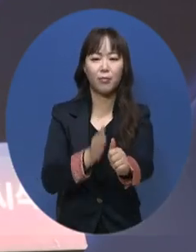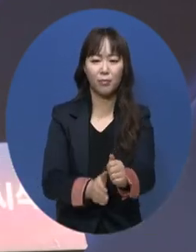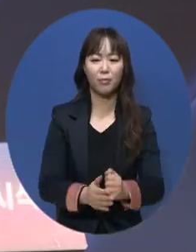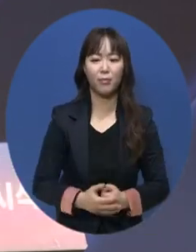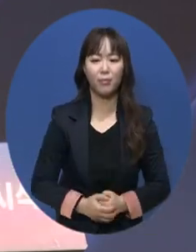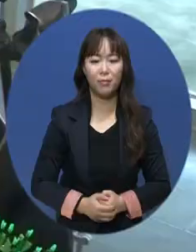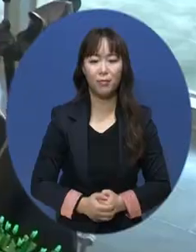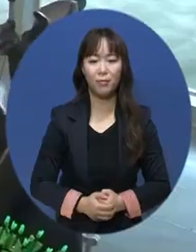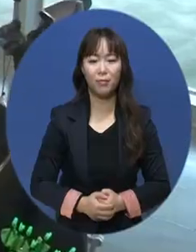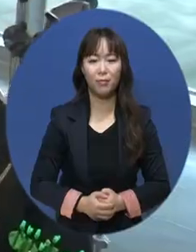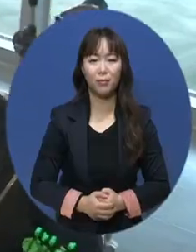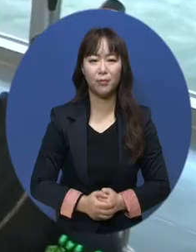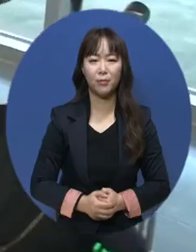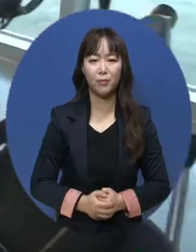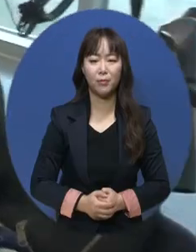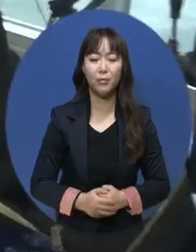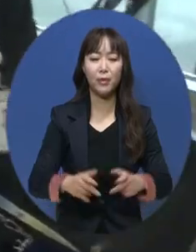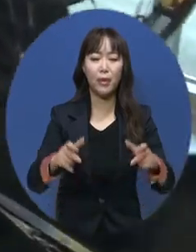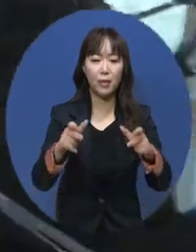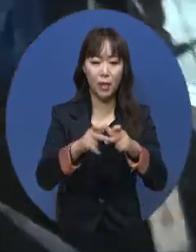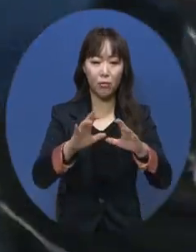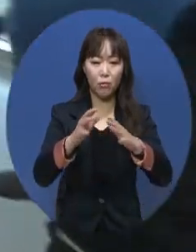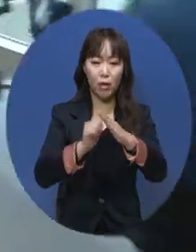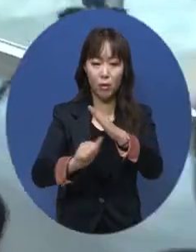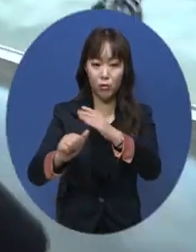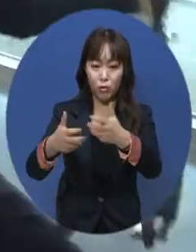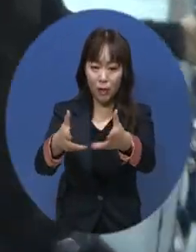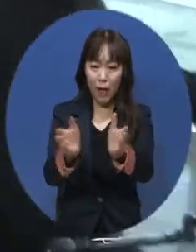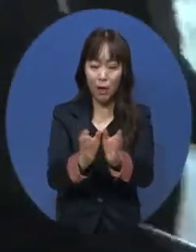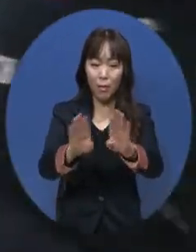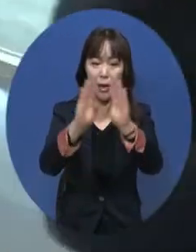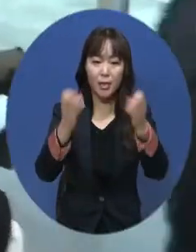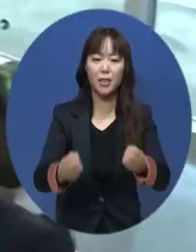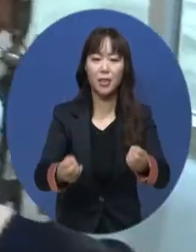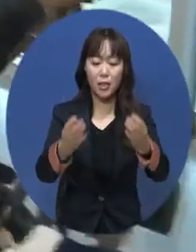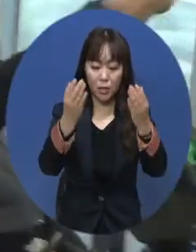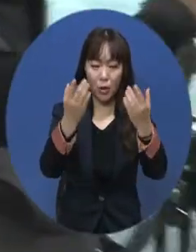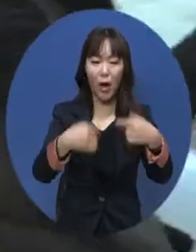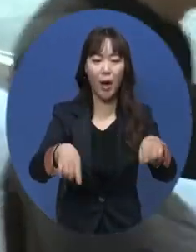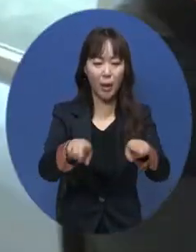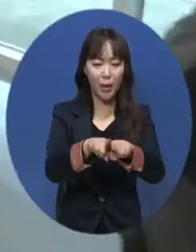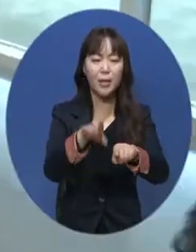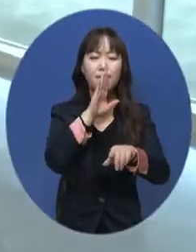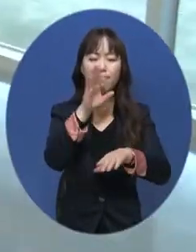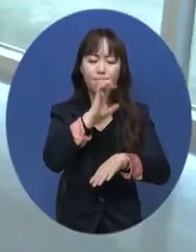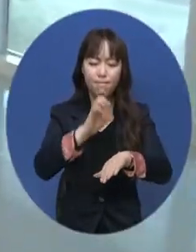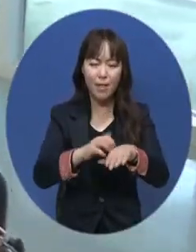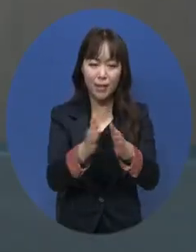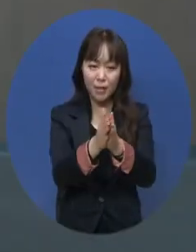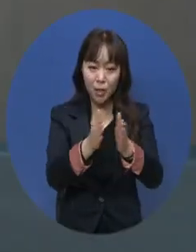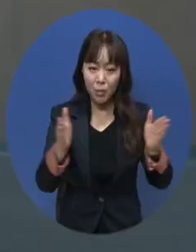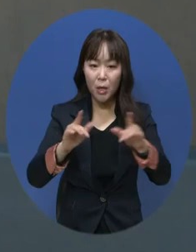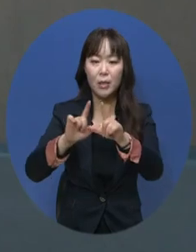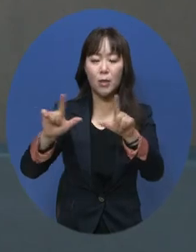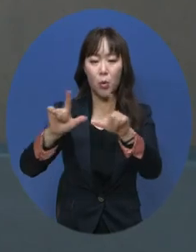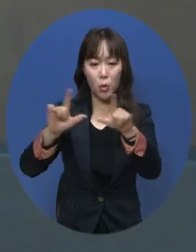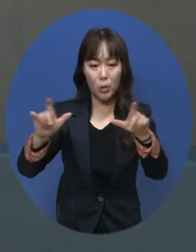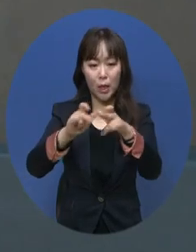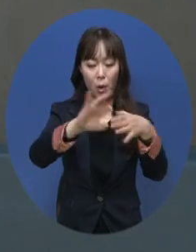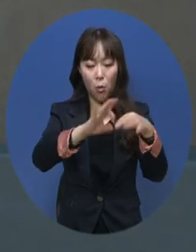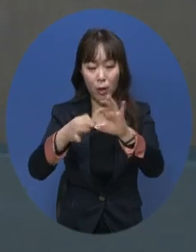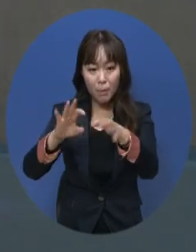당부드립니다. 장애인 국가대표 선수단은 개시식을 시작으로 본격적인 훈련에 돌입하며 도쿄